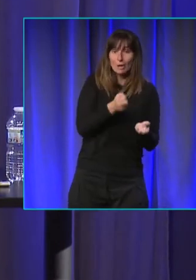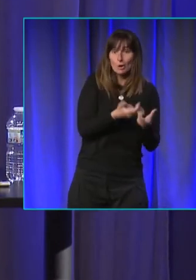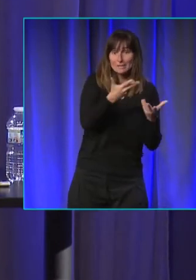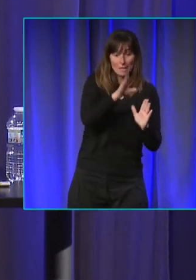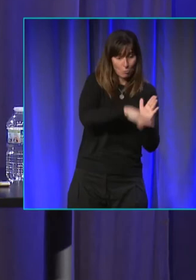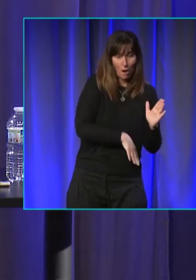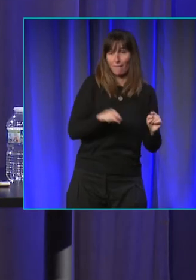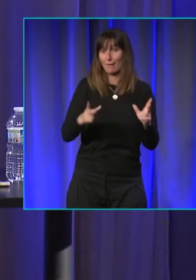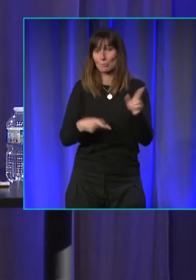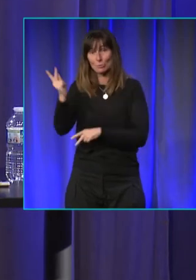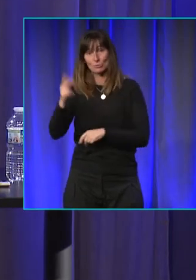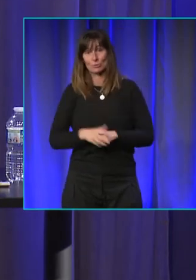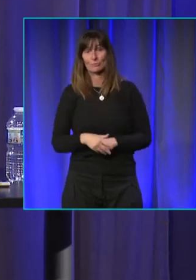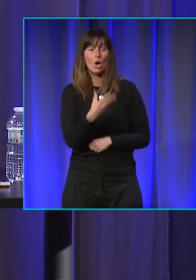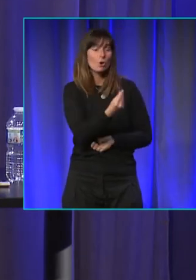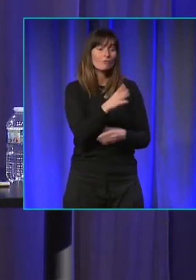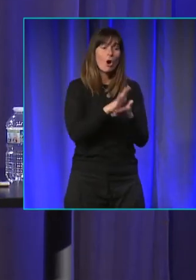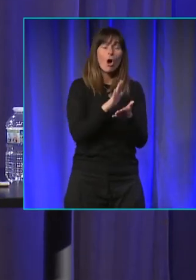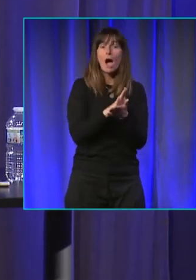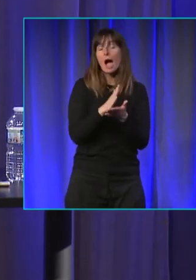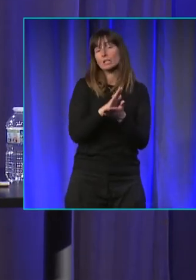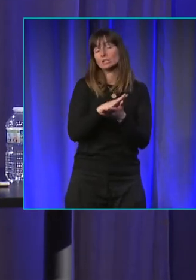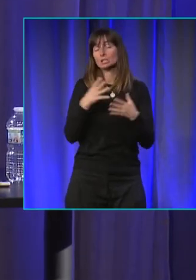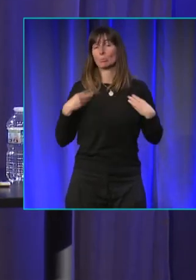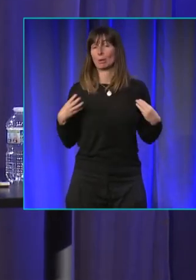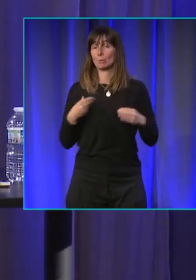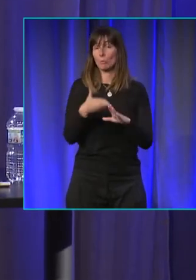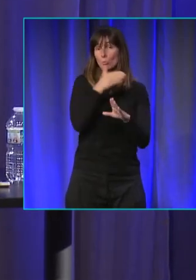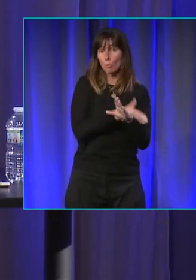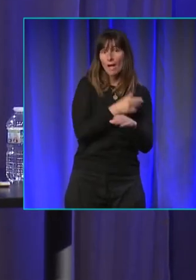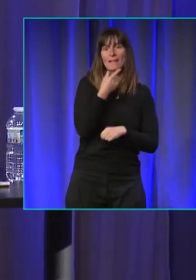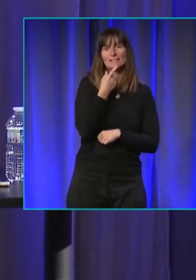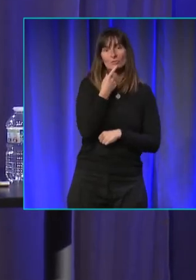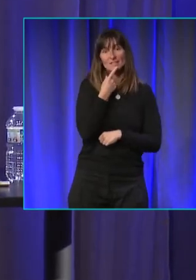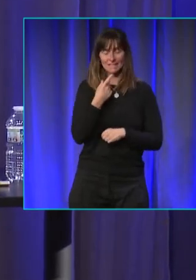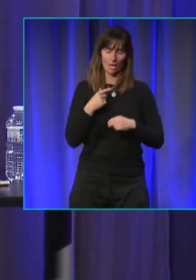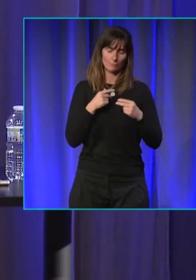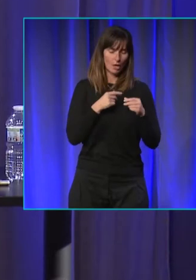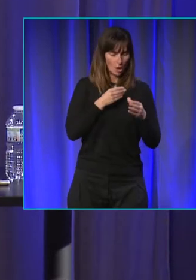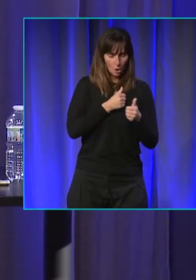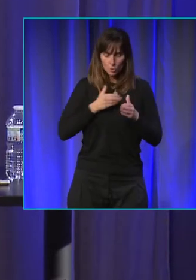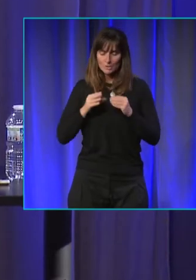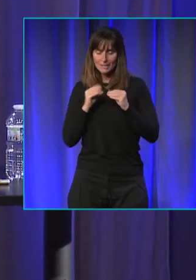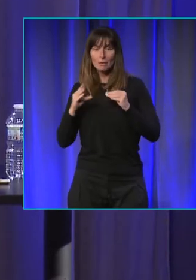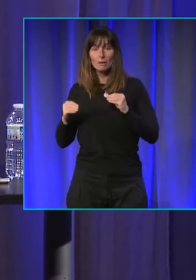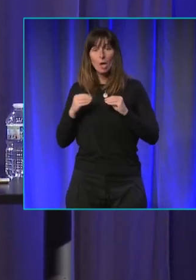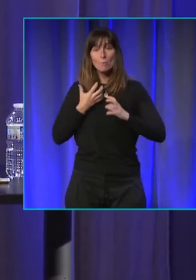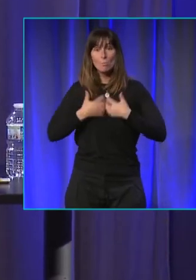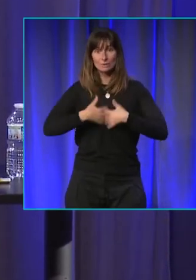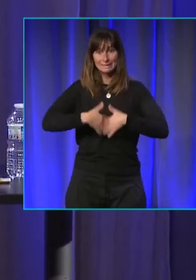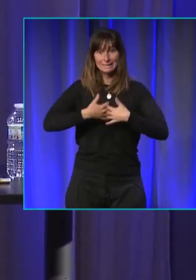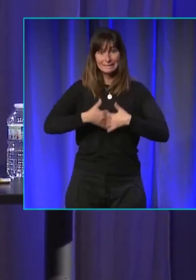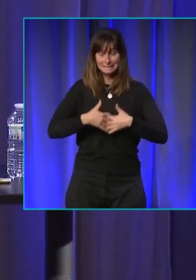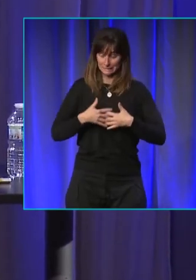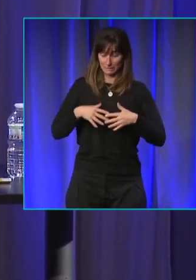l'adulte. Donc l'enfant, lui, prépubère, en fait, il a un déficit nerveux d'activation de ses unités motrices. Donc il y a une composante